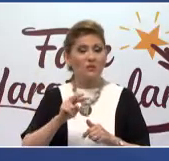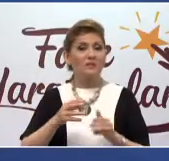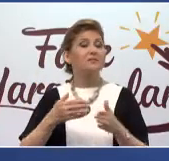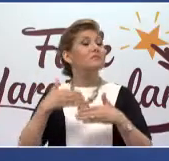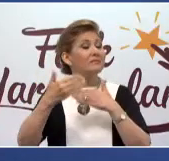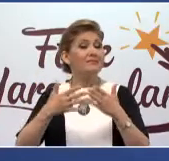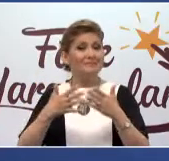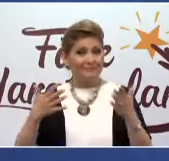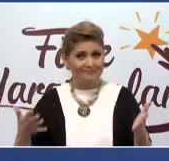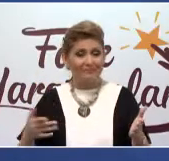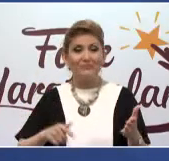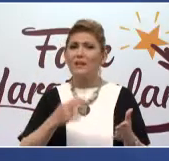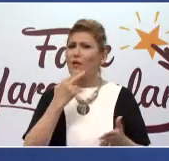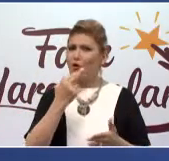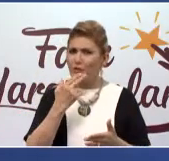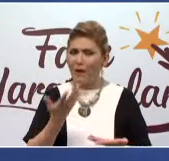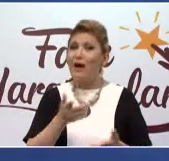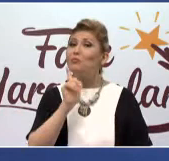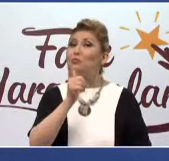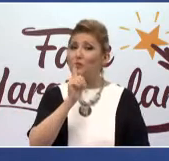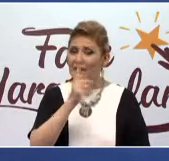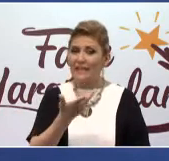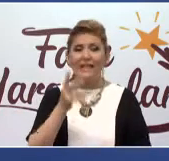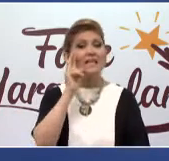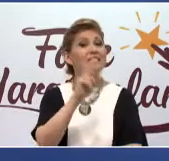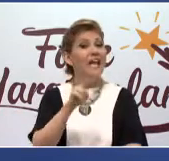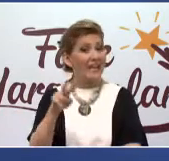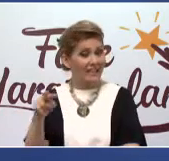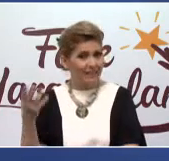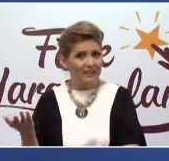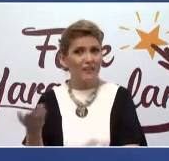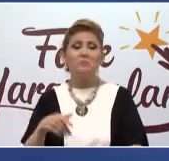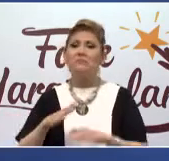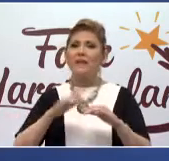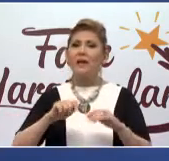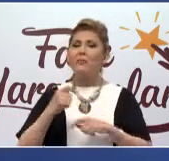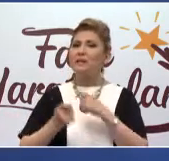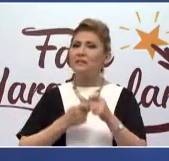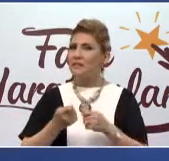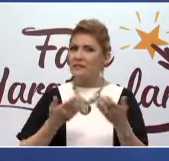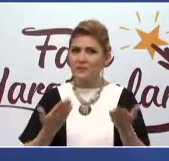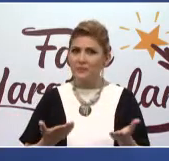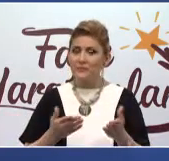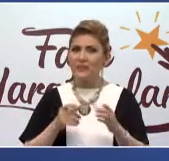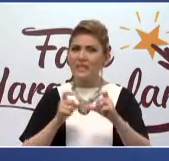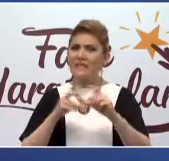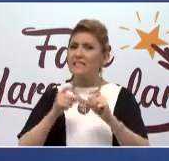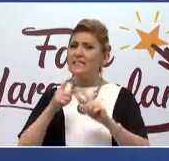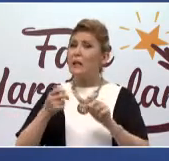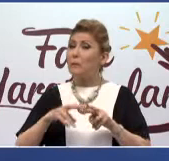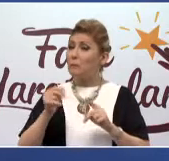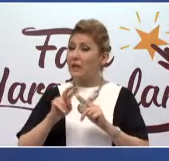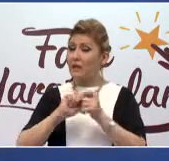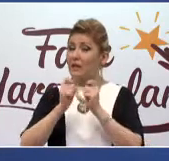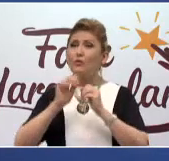ötesine de geçti. Konuşmalar, müzik, sergiler. Yapmaya çalıştığımız şey sistemik değişimin dünyanın